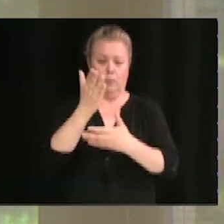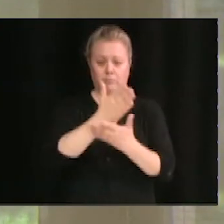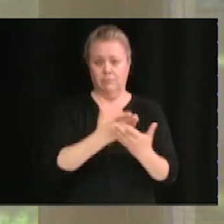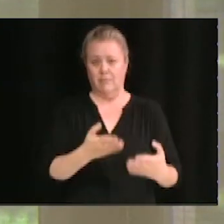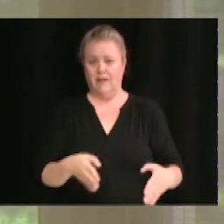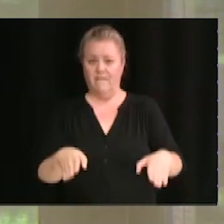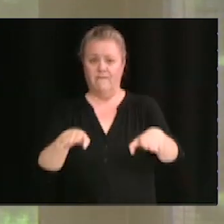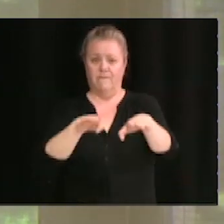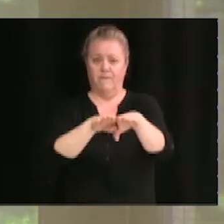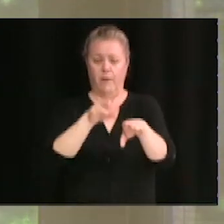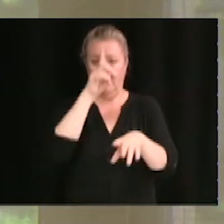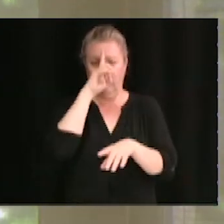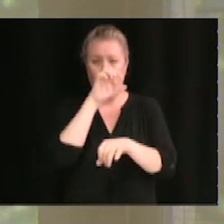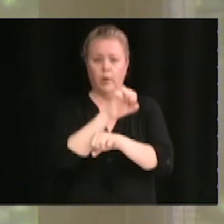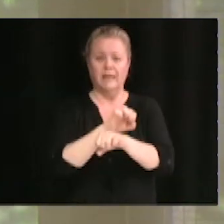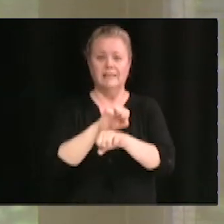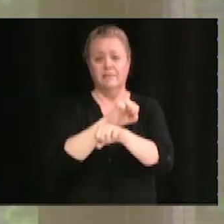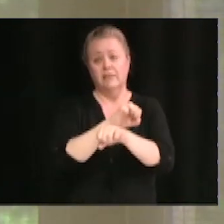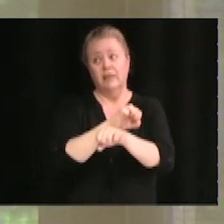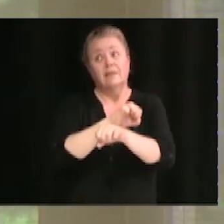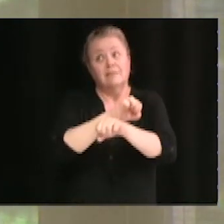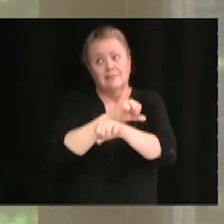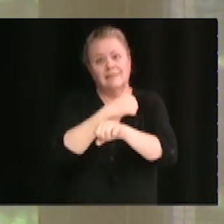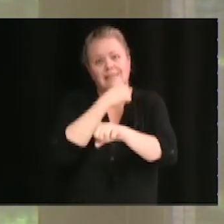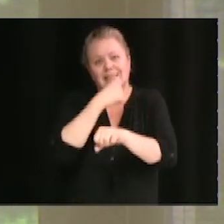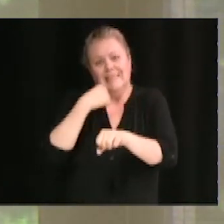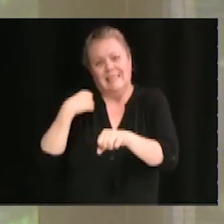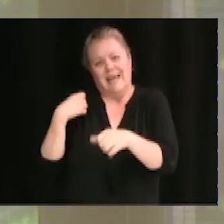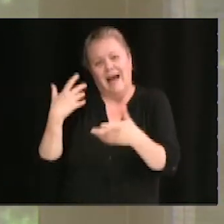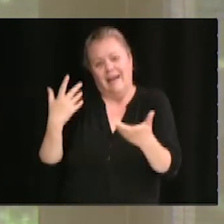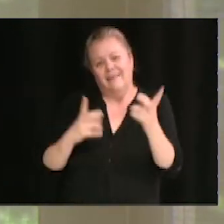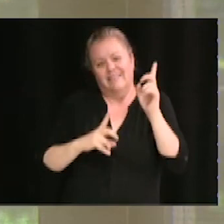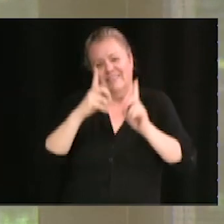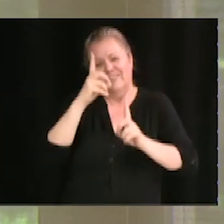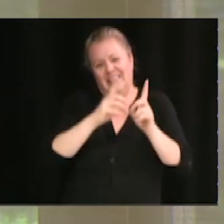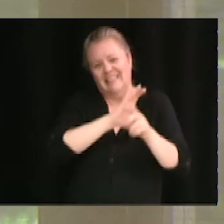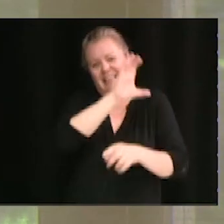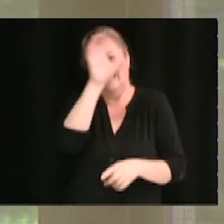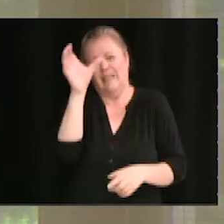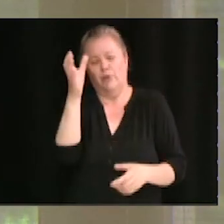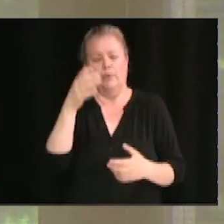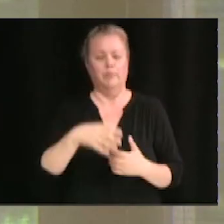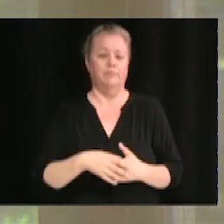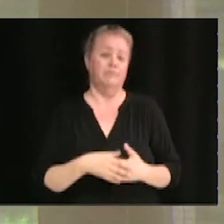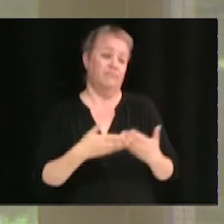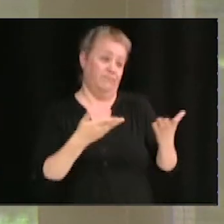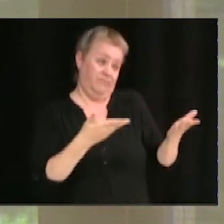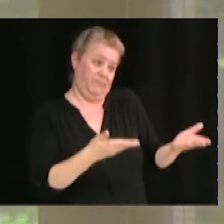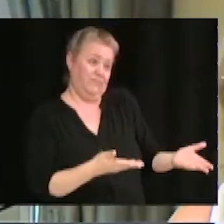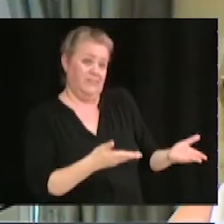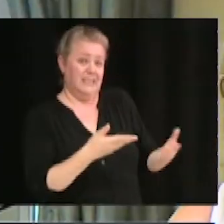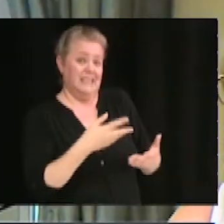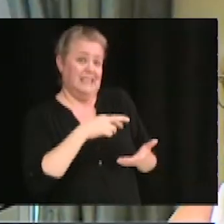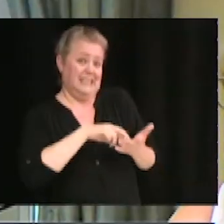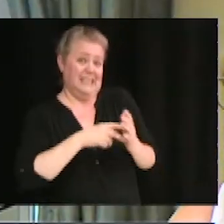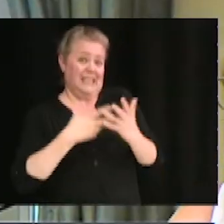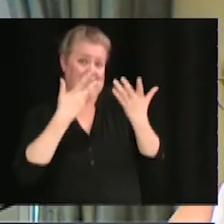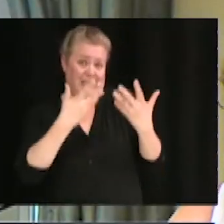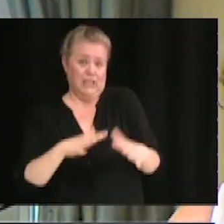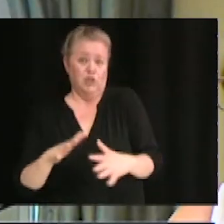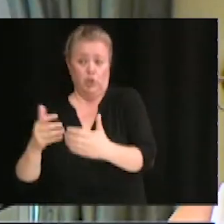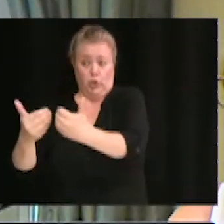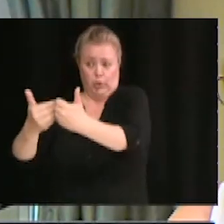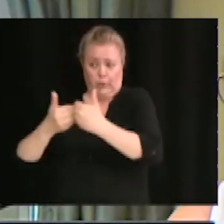des activités organisées hier, finalement, dans le cadre de la Fête du Canada. Voilà. C'est de ratifier l'autorisation qui avait déjà été